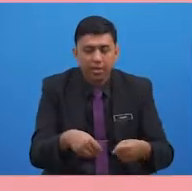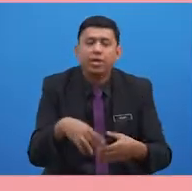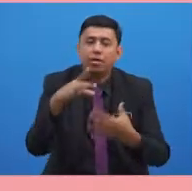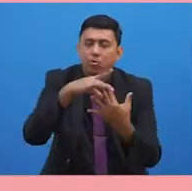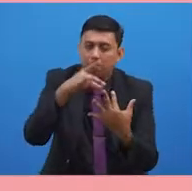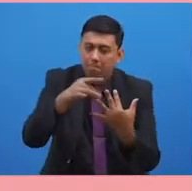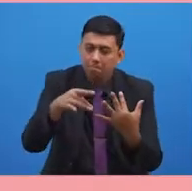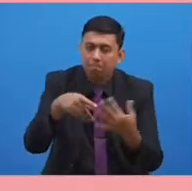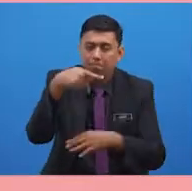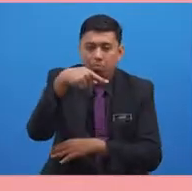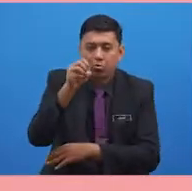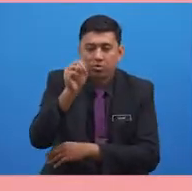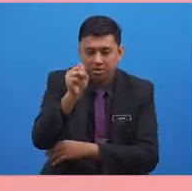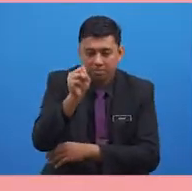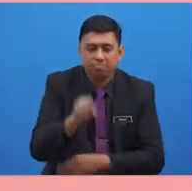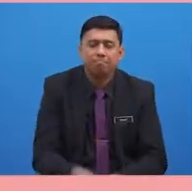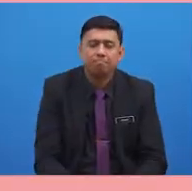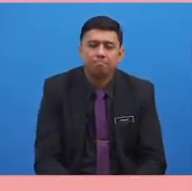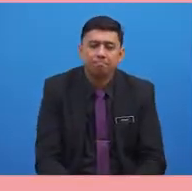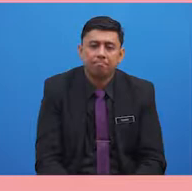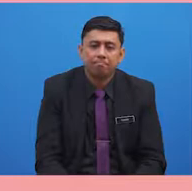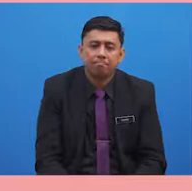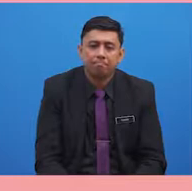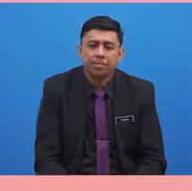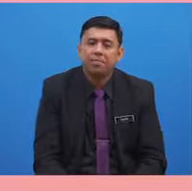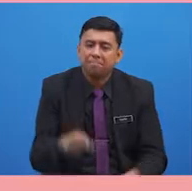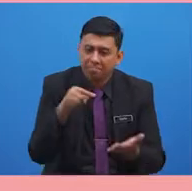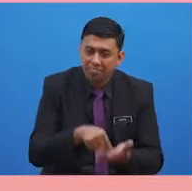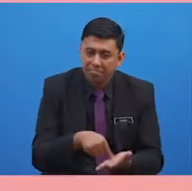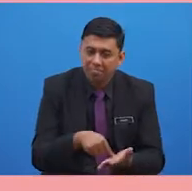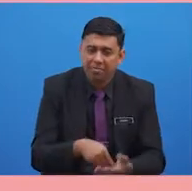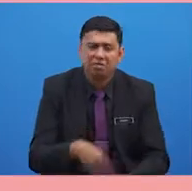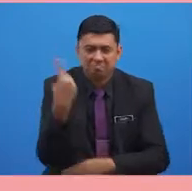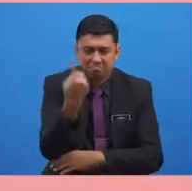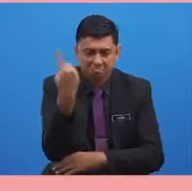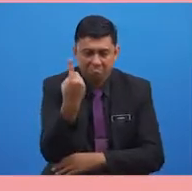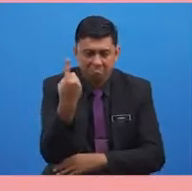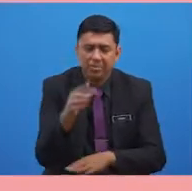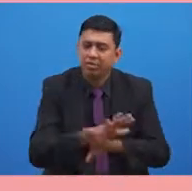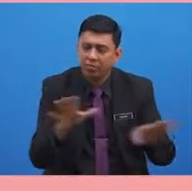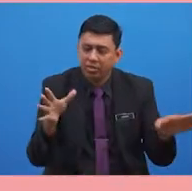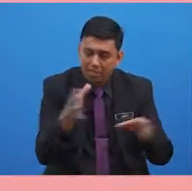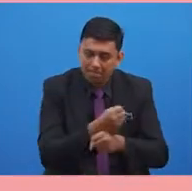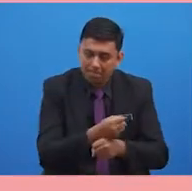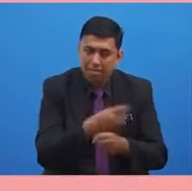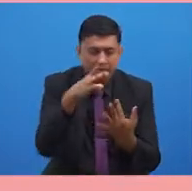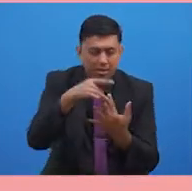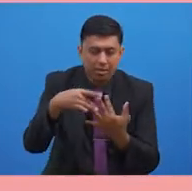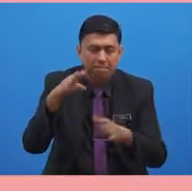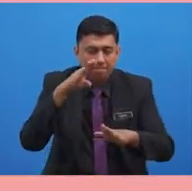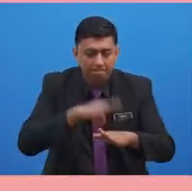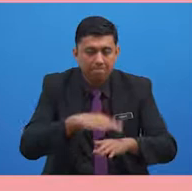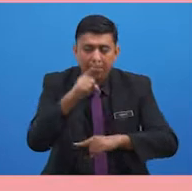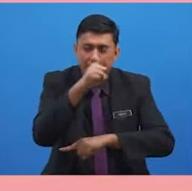melalui pos. Kategori pemilih ini lazimnya tidak dapat mengundi pada